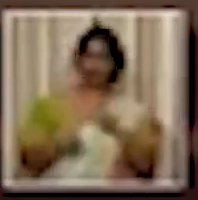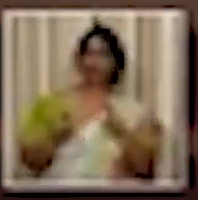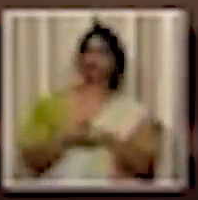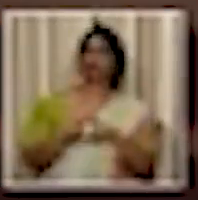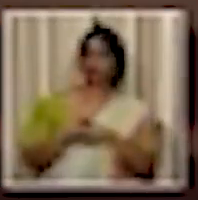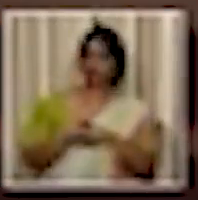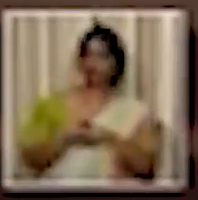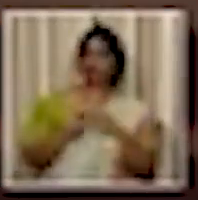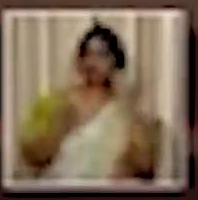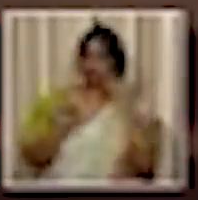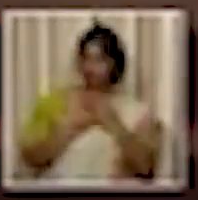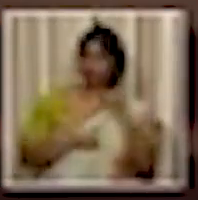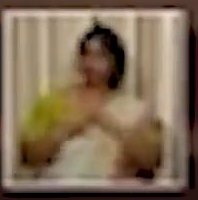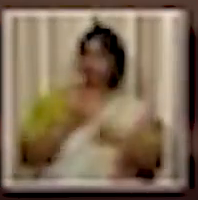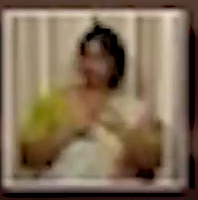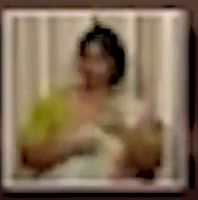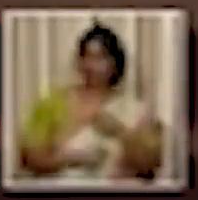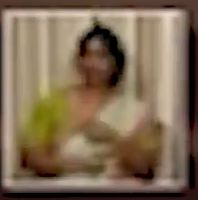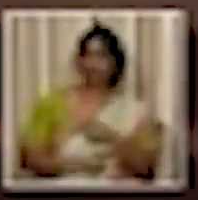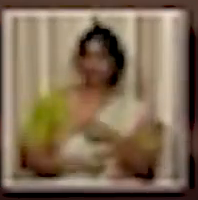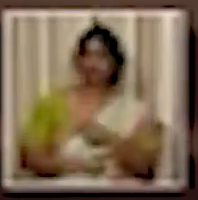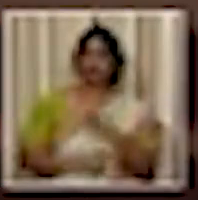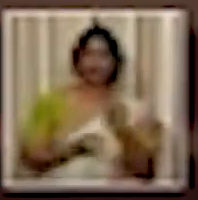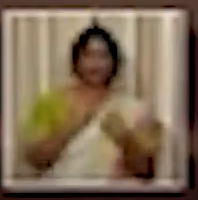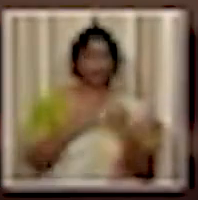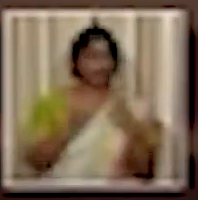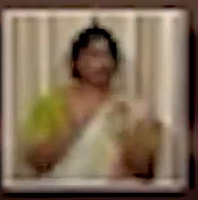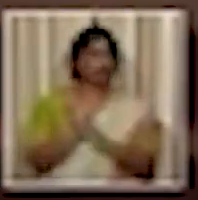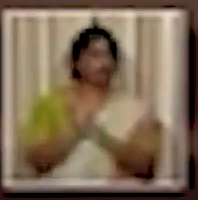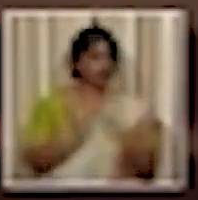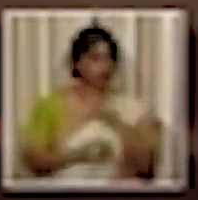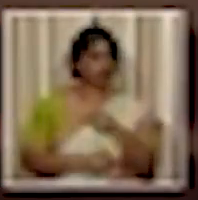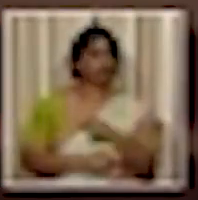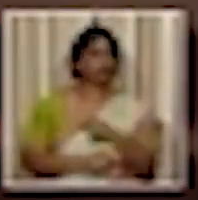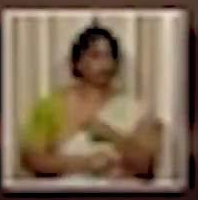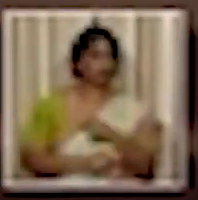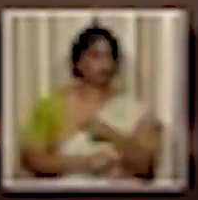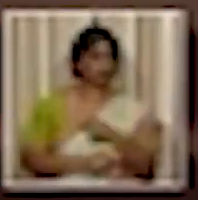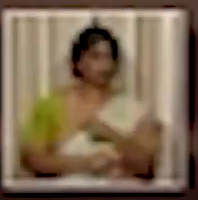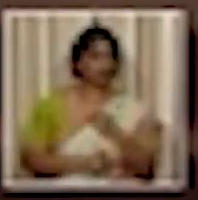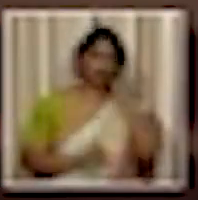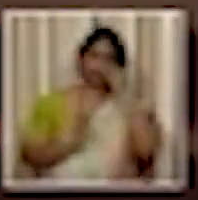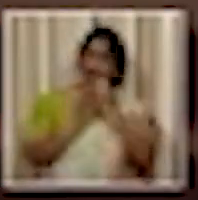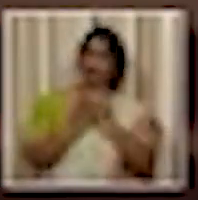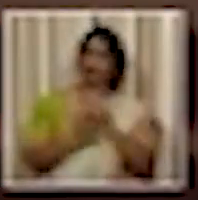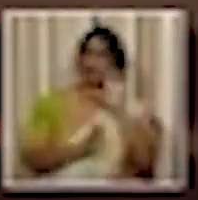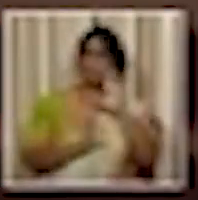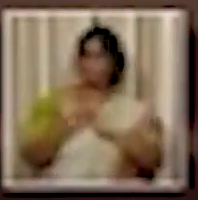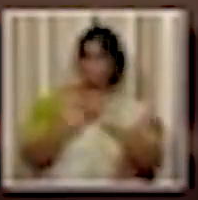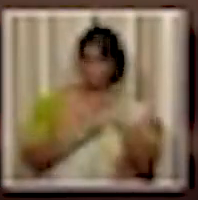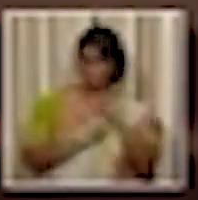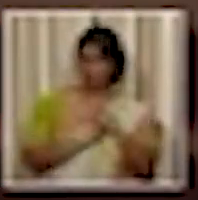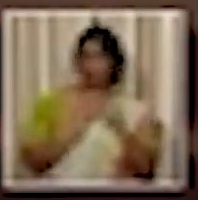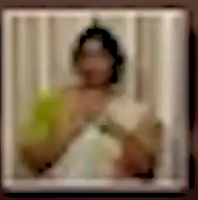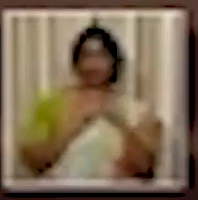විදිහට ඒ පිළිබඳව සාකච්ඡා කරලා තියෙනවා. ඉවැලුවේෂන් කමිටි එක ගත්තයි පස්සේ අපි ඔහුගෙන් යෝජනාවෙන් 5% මුදලක්